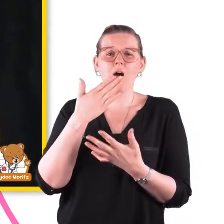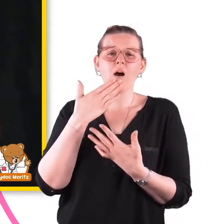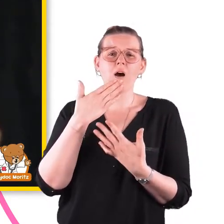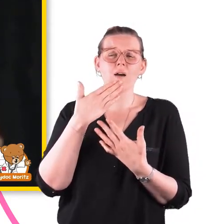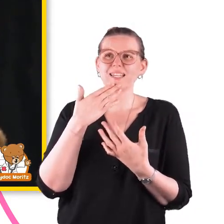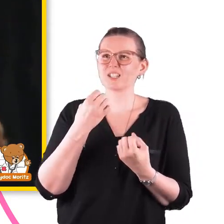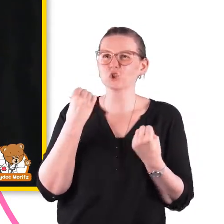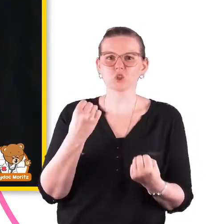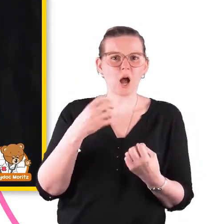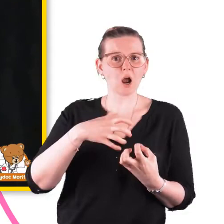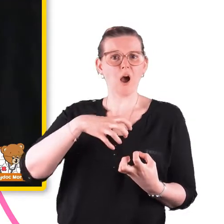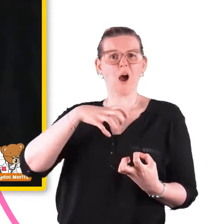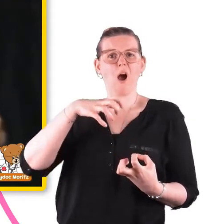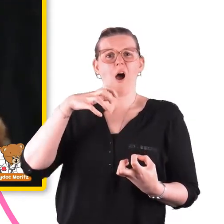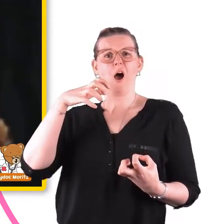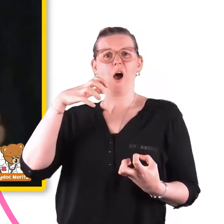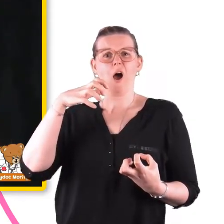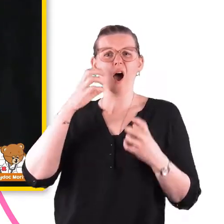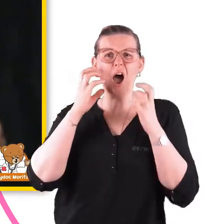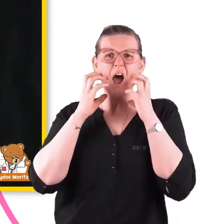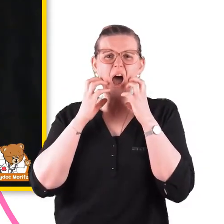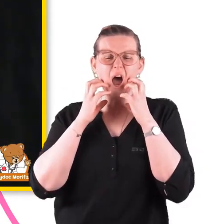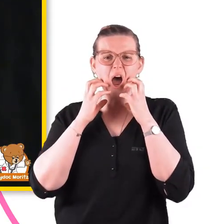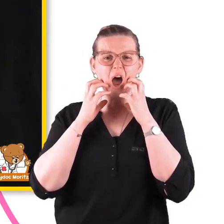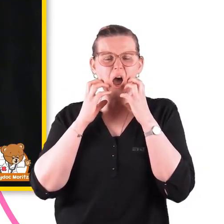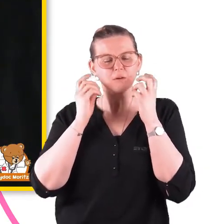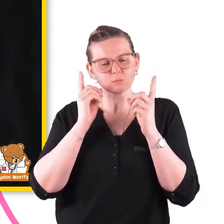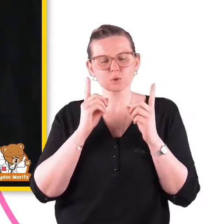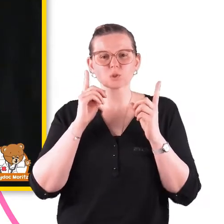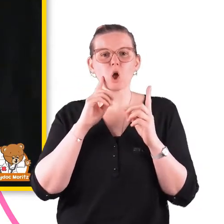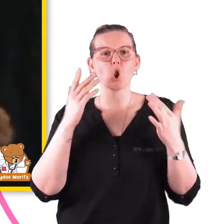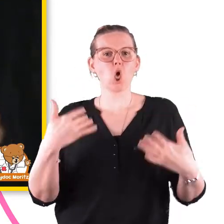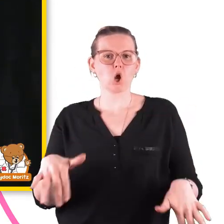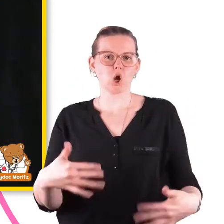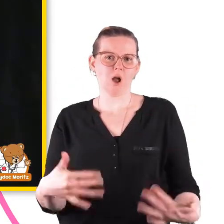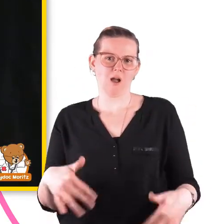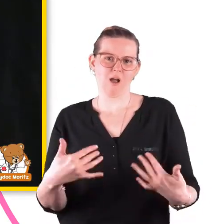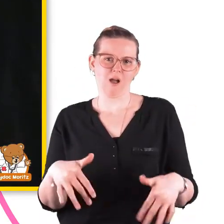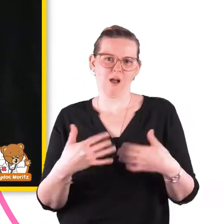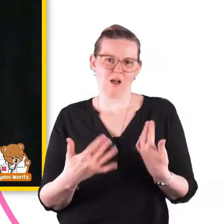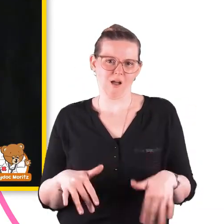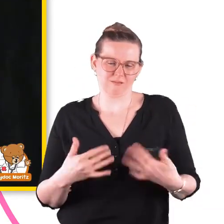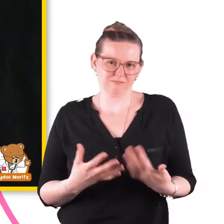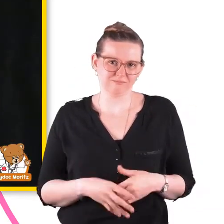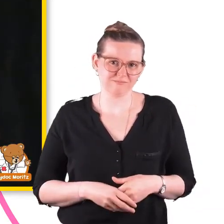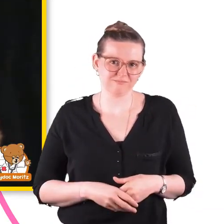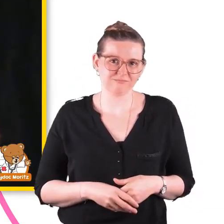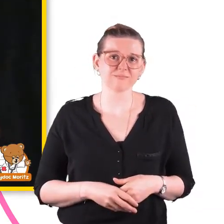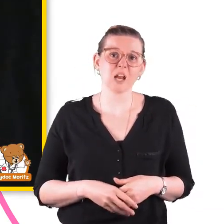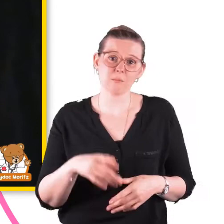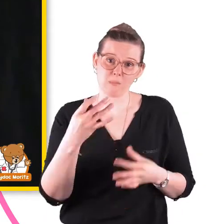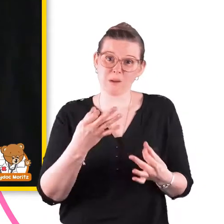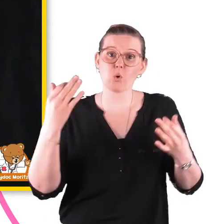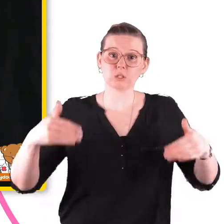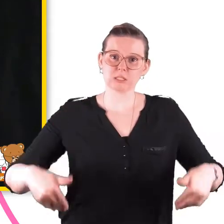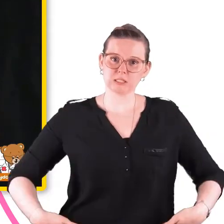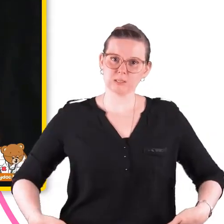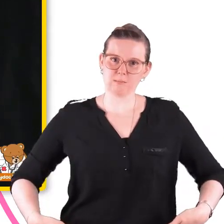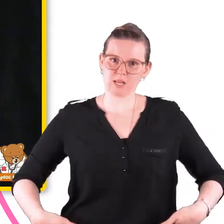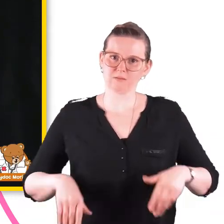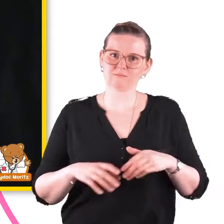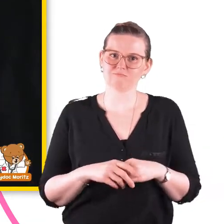nicht zu stark gähnen, wenn er schon gähnen muss. Ja. Das braucht natürlich etwas